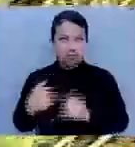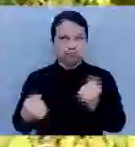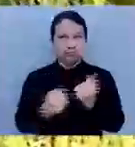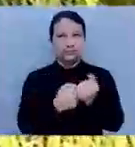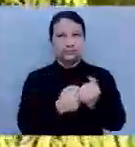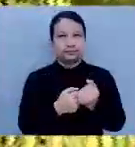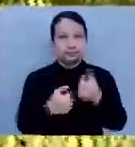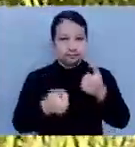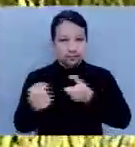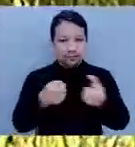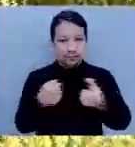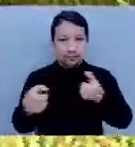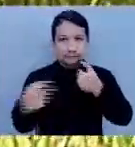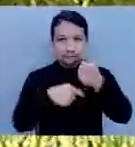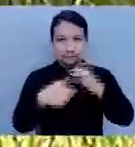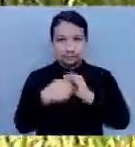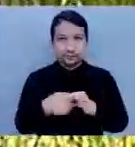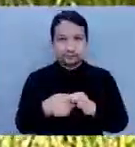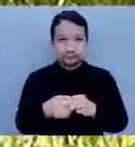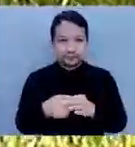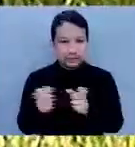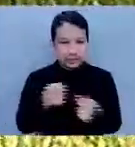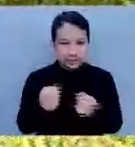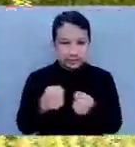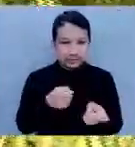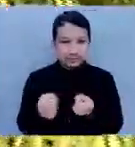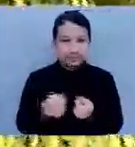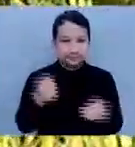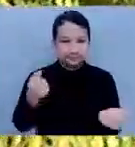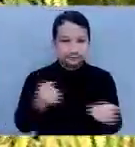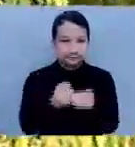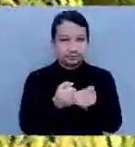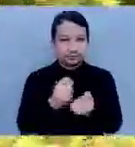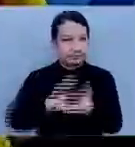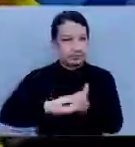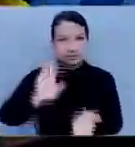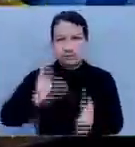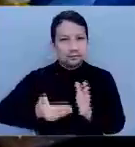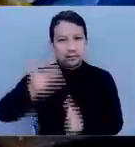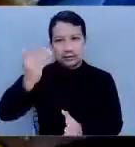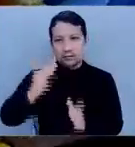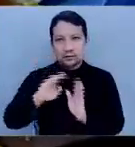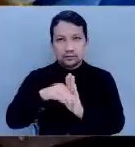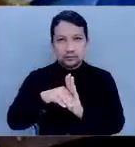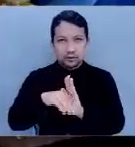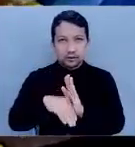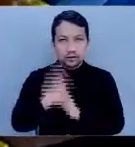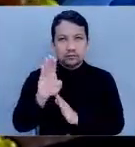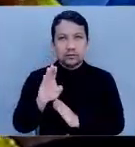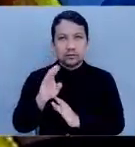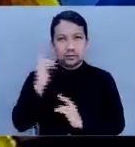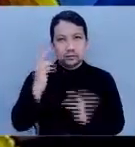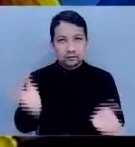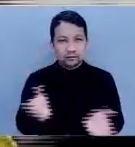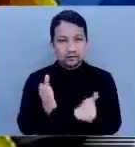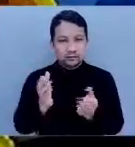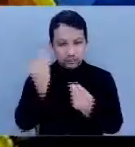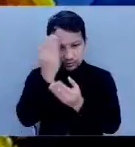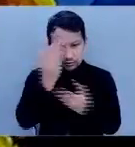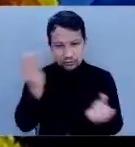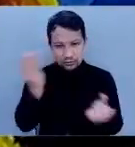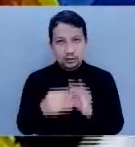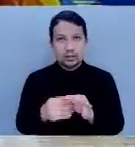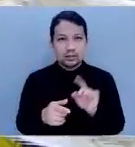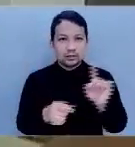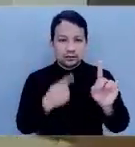smuggler at hoarder na minamanipula ang supply para tumaas ang presyo ito rin ang nag-udyok sa pangulo kaya siya na